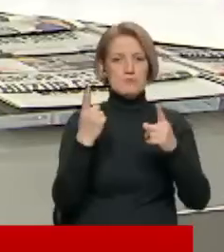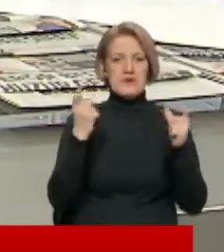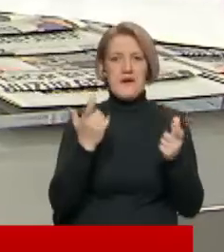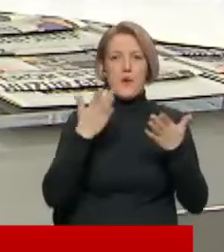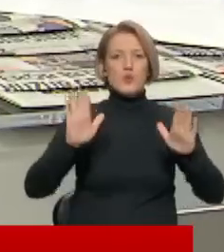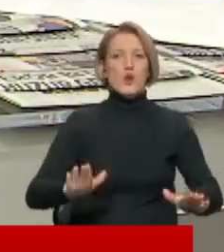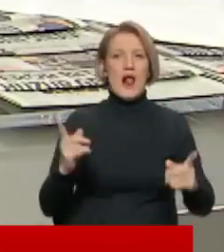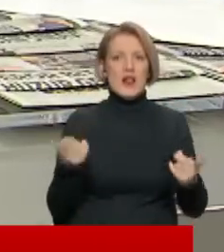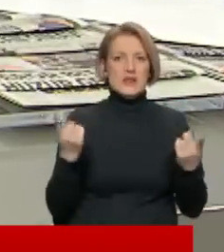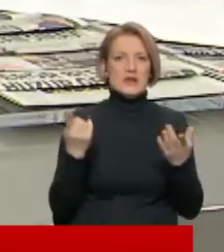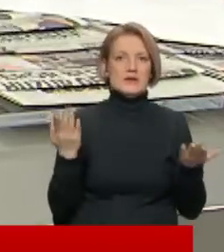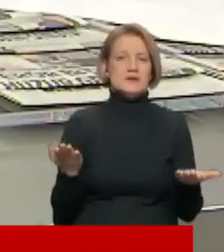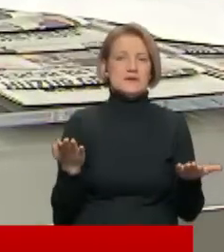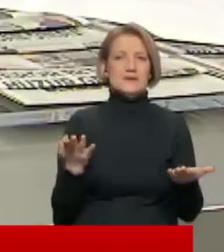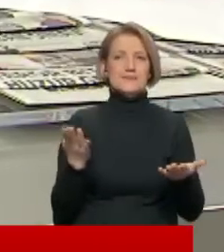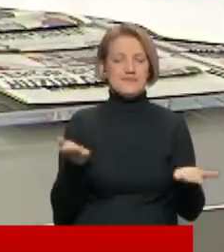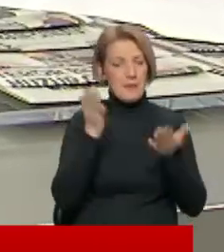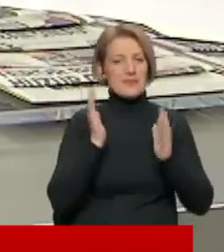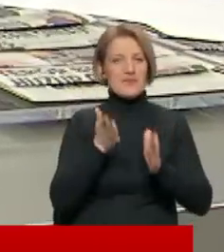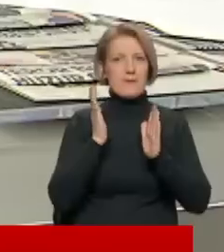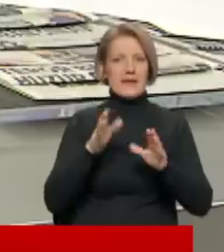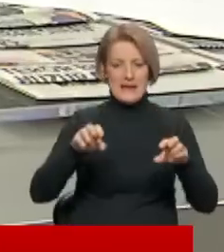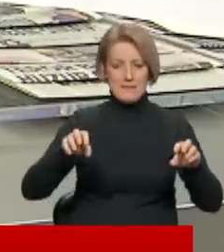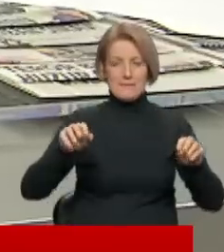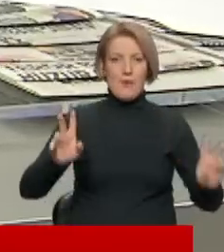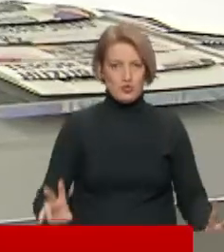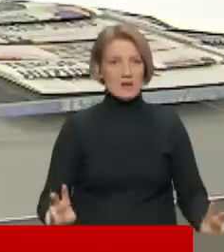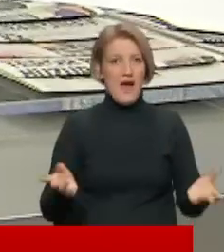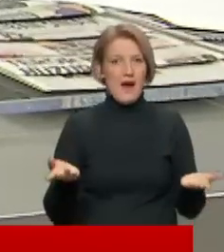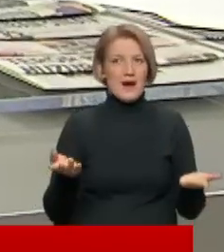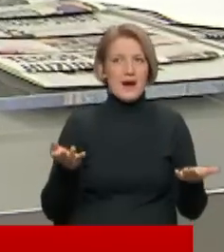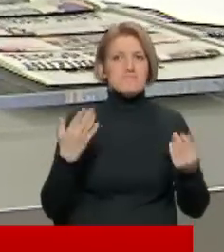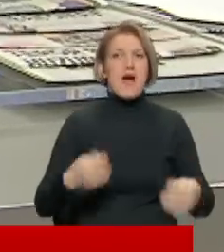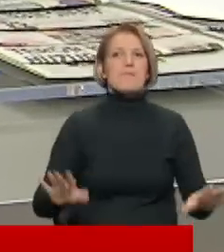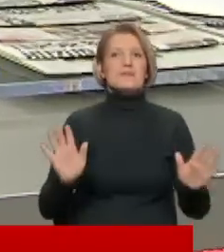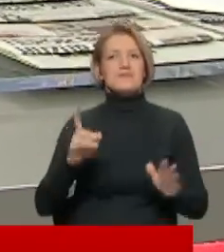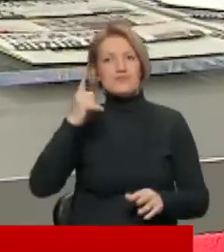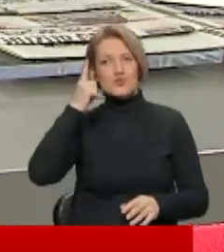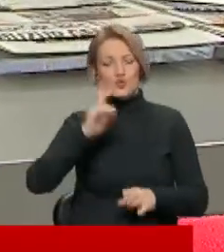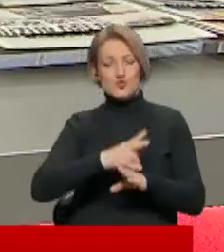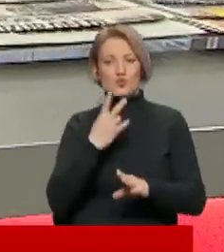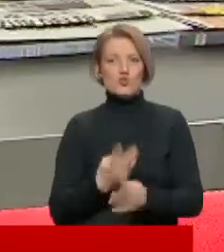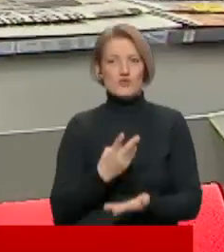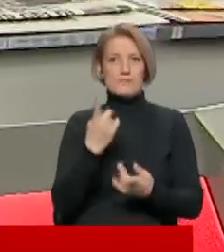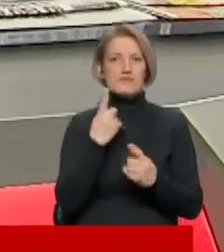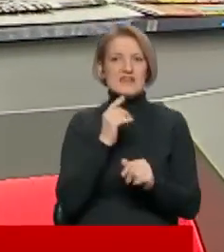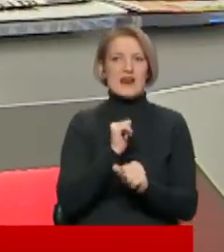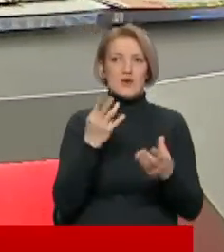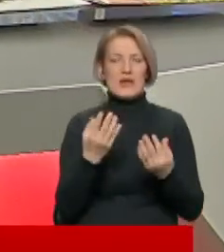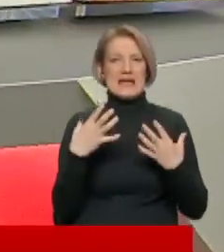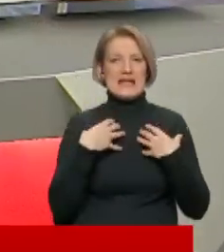duramıyor da devam ediyor böyle yere bıraksa kendisini bırakmıyor herhalde düşünce bir yere zarar gelir diye